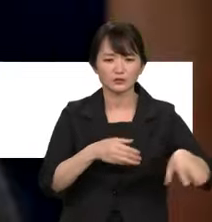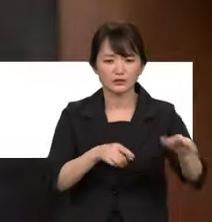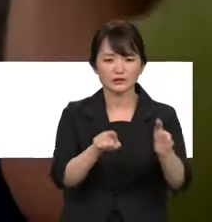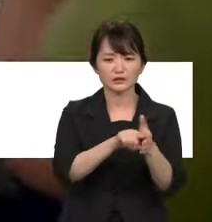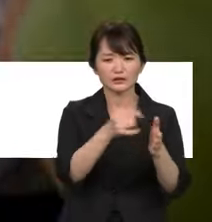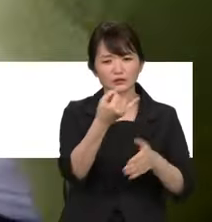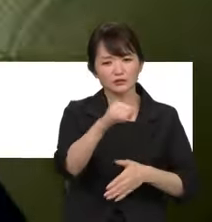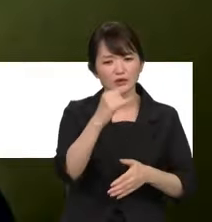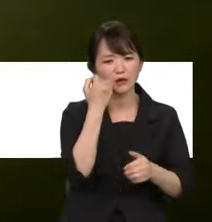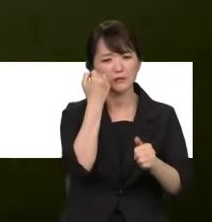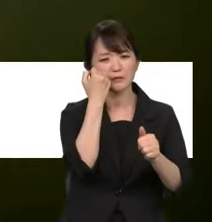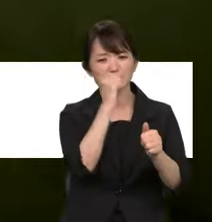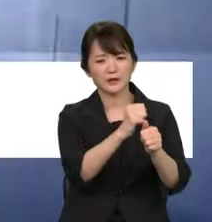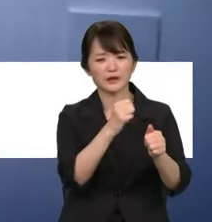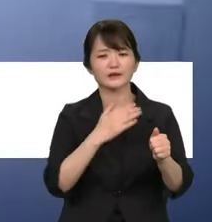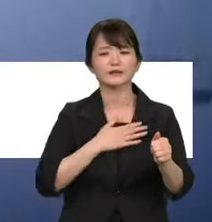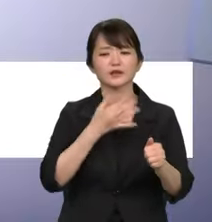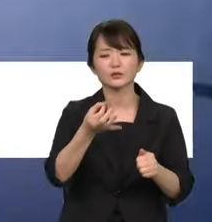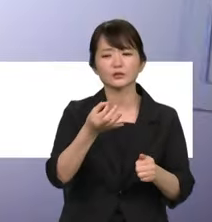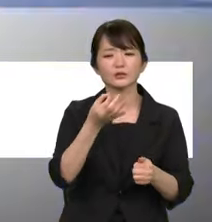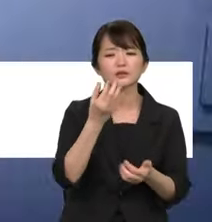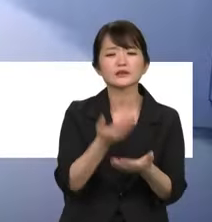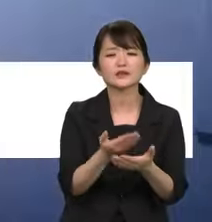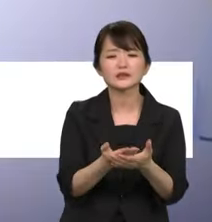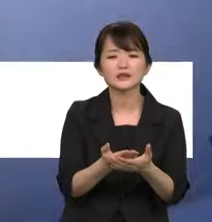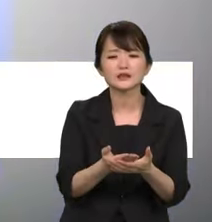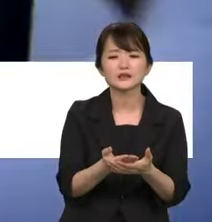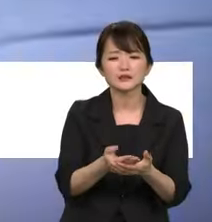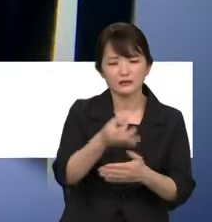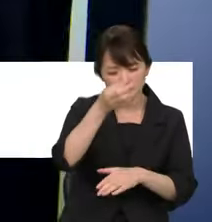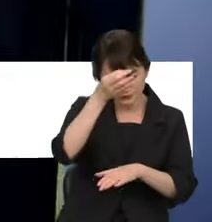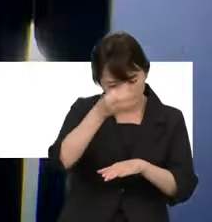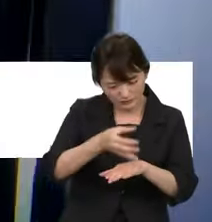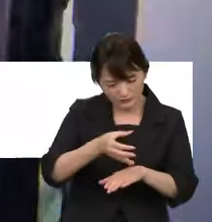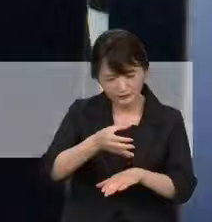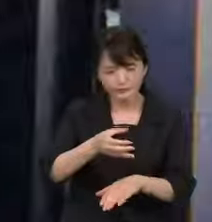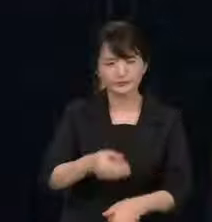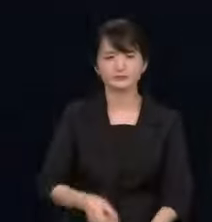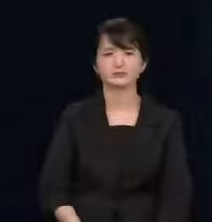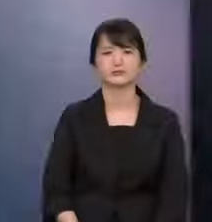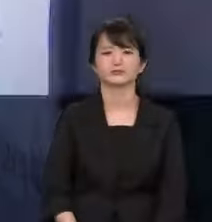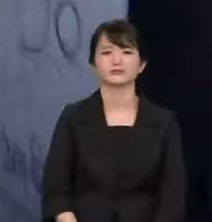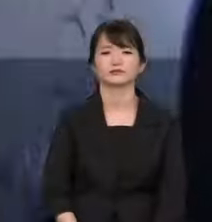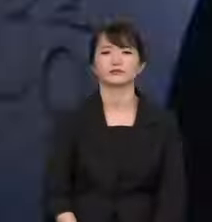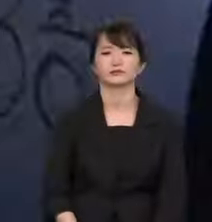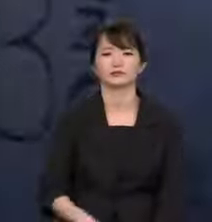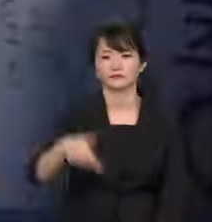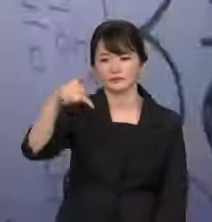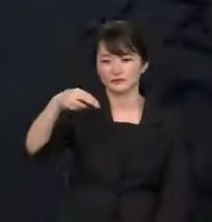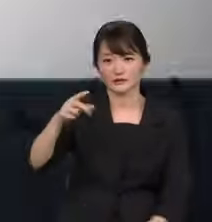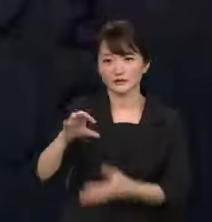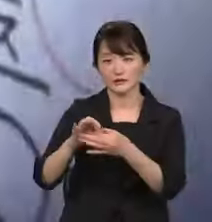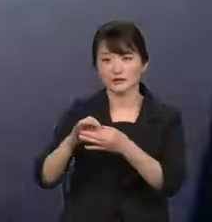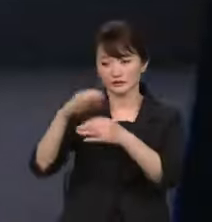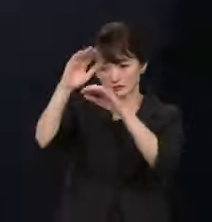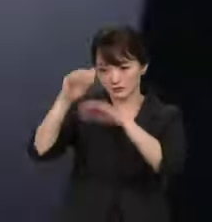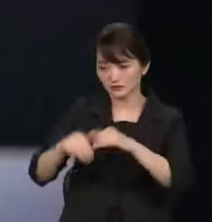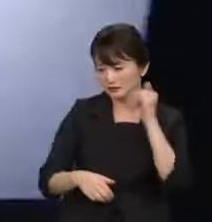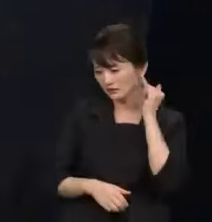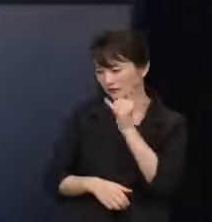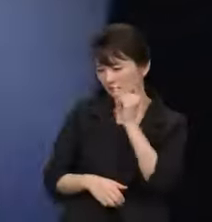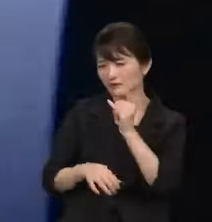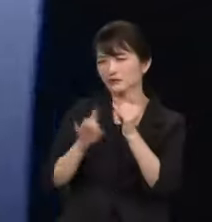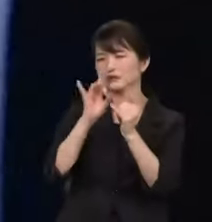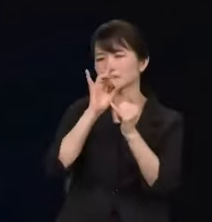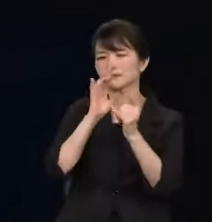신용불량자로 낙인 찍혀서 제발 내 돈 좀 달라. 너무 죄송하고 미안하고. 큐텐 측에 관련 내용을 문의하려고 했지만 연락이 닿지